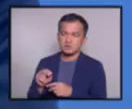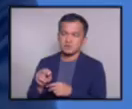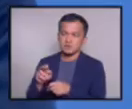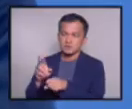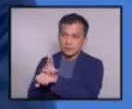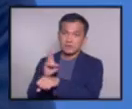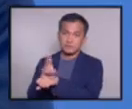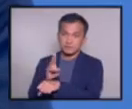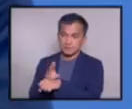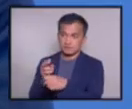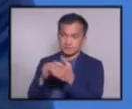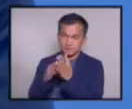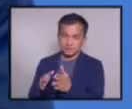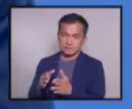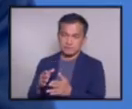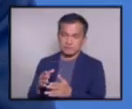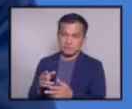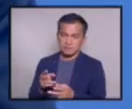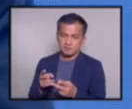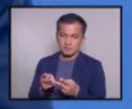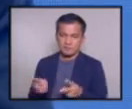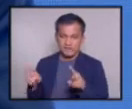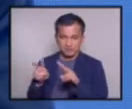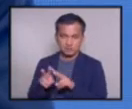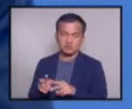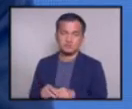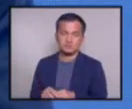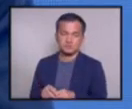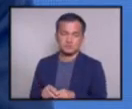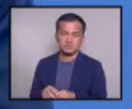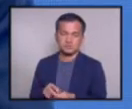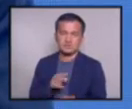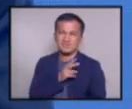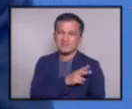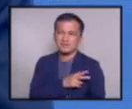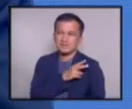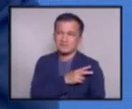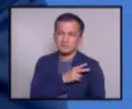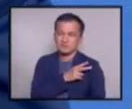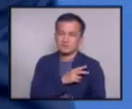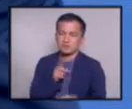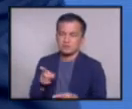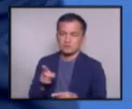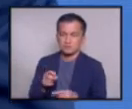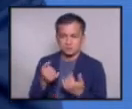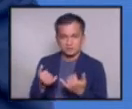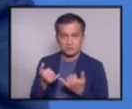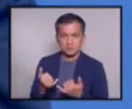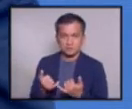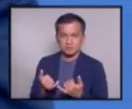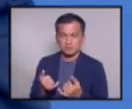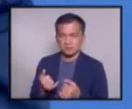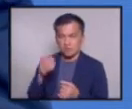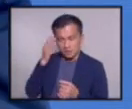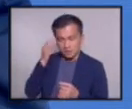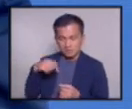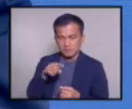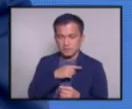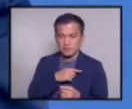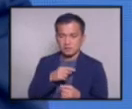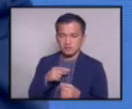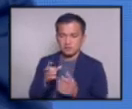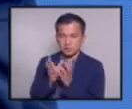ng estudyante yung values, no? Kasi sa kasalukuyan talaga, alam naman natin na ang ating